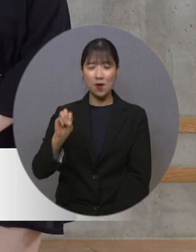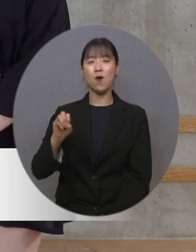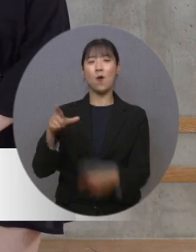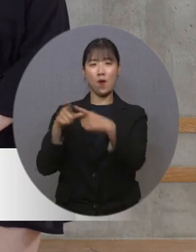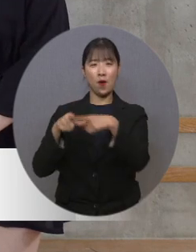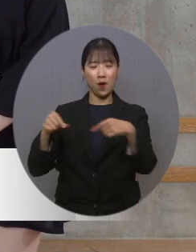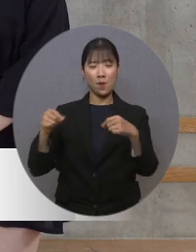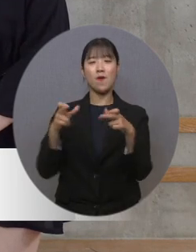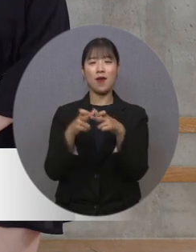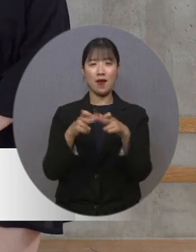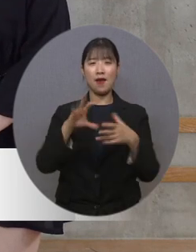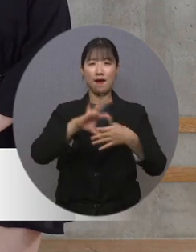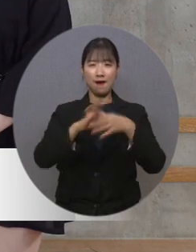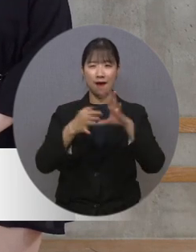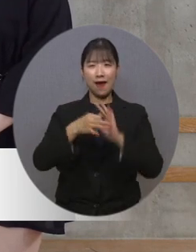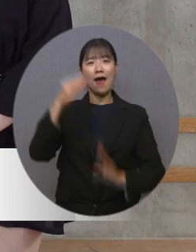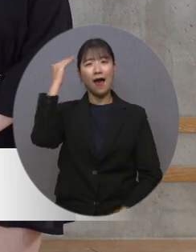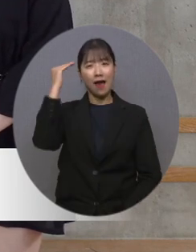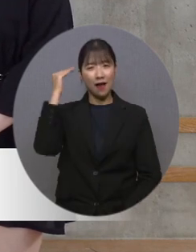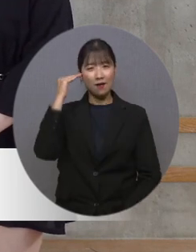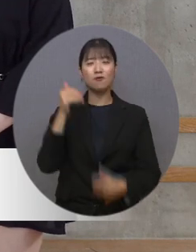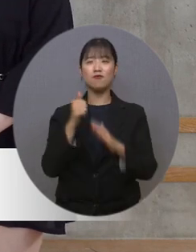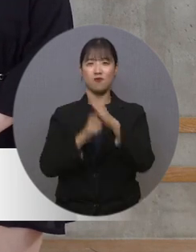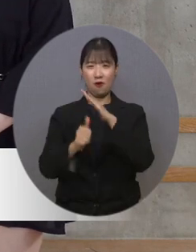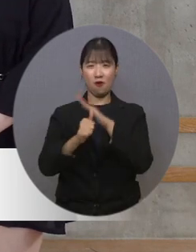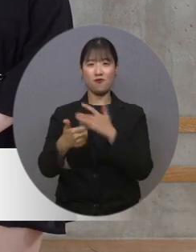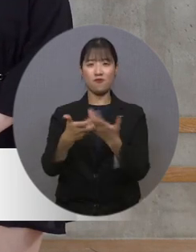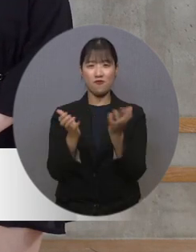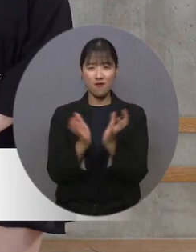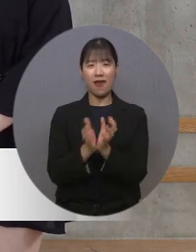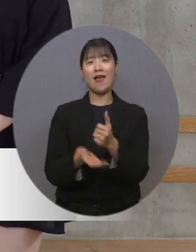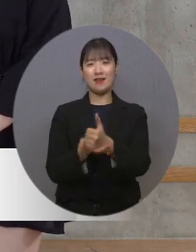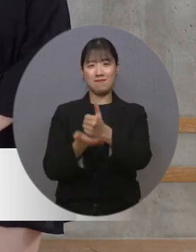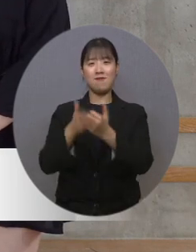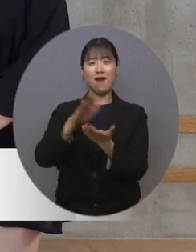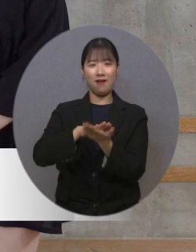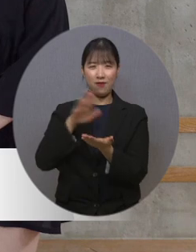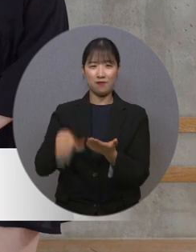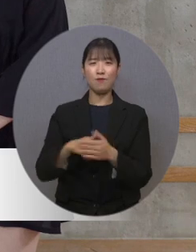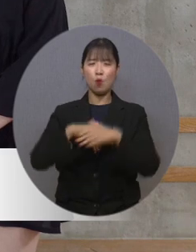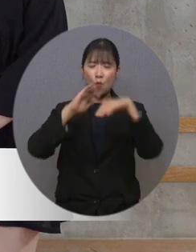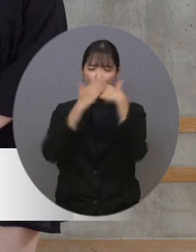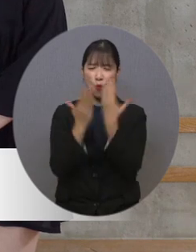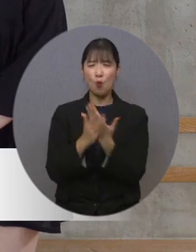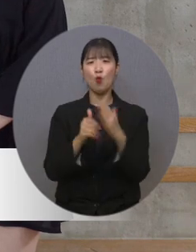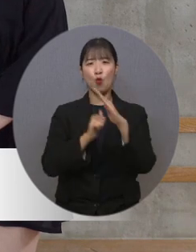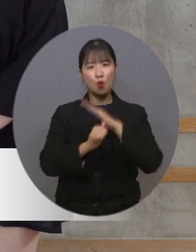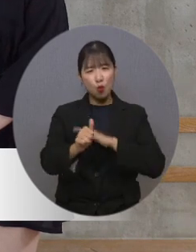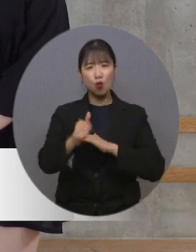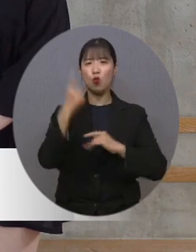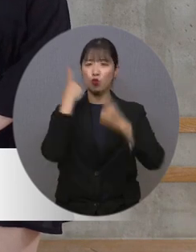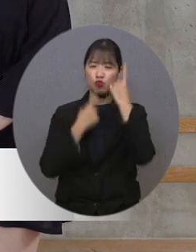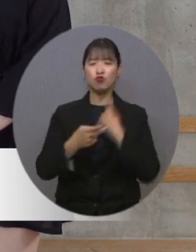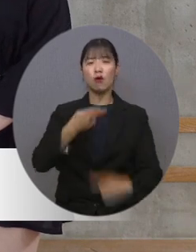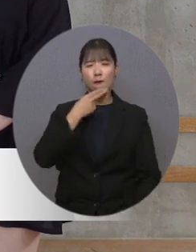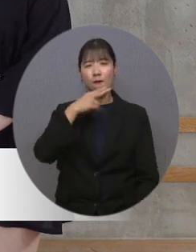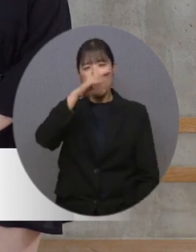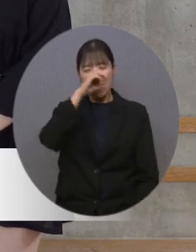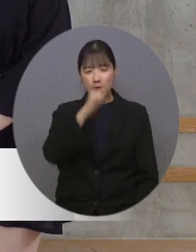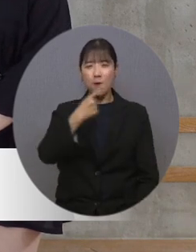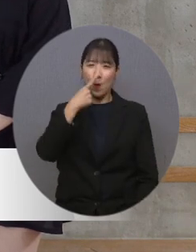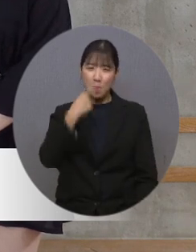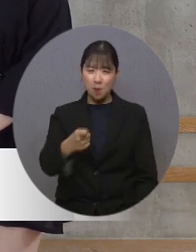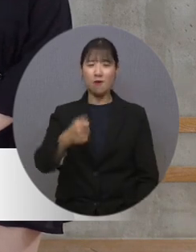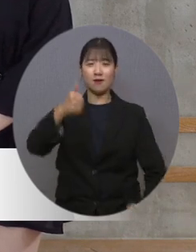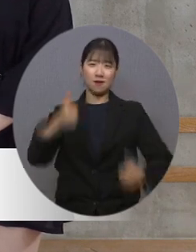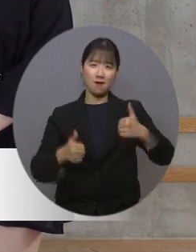한국 선수단을 진심으로 응원한다. 모든 선수들이 아무 부상 없이 좋은 경기, 멋진 경기 펼칠 수